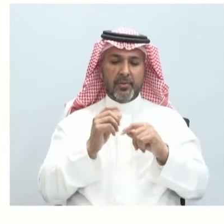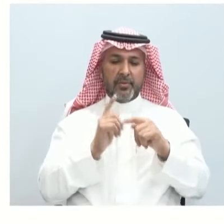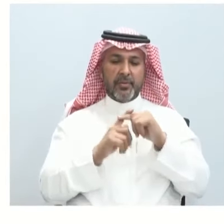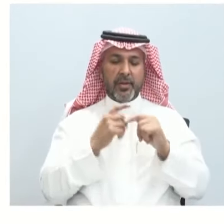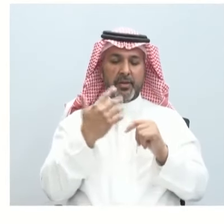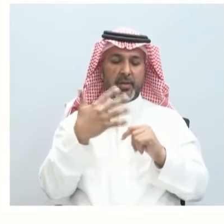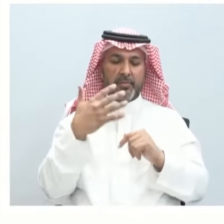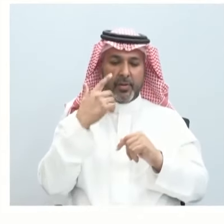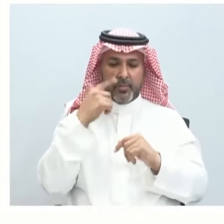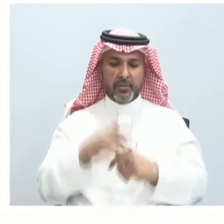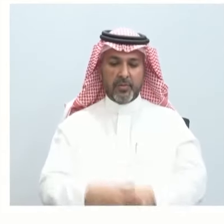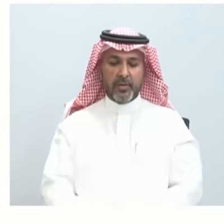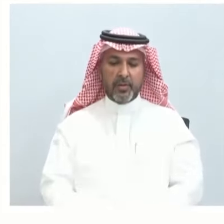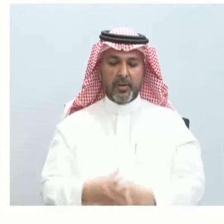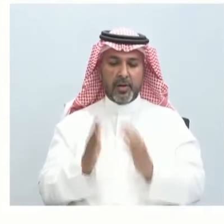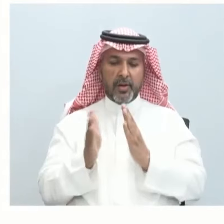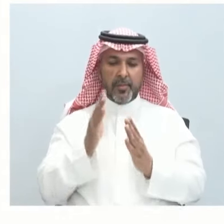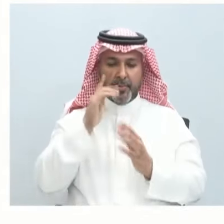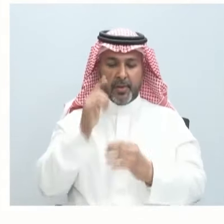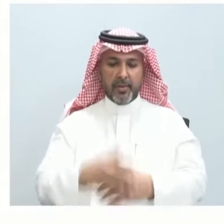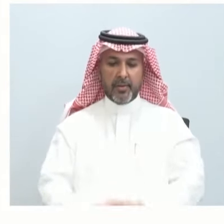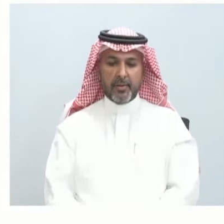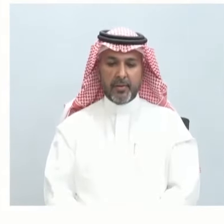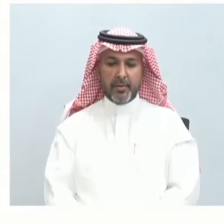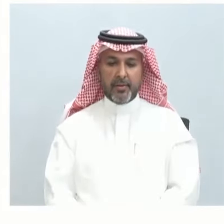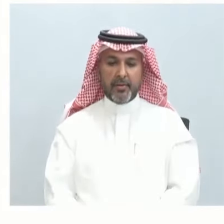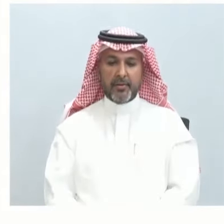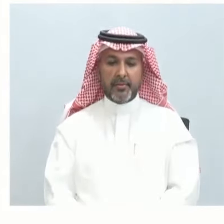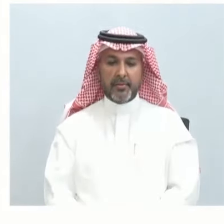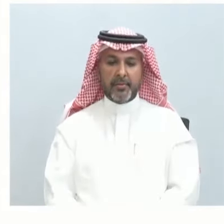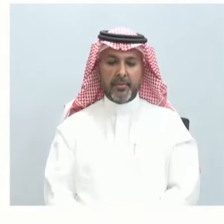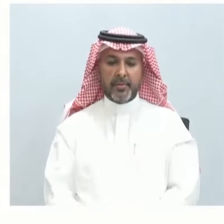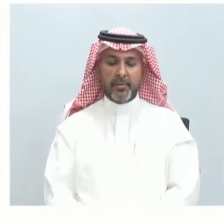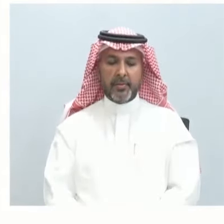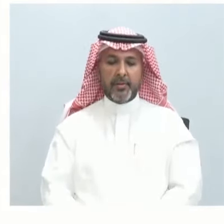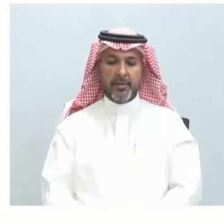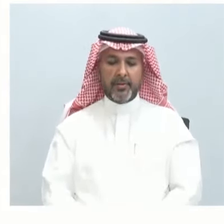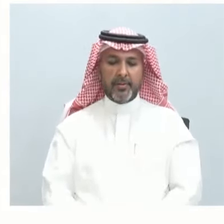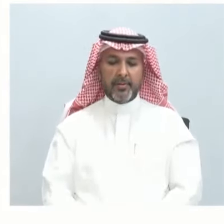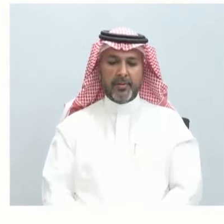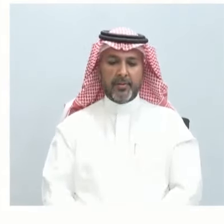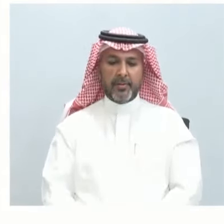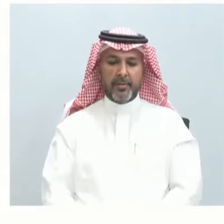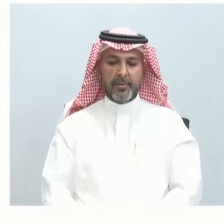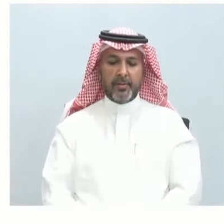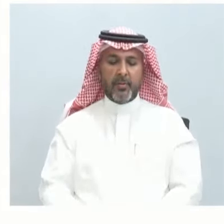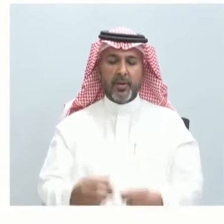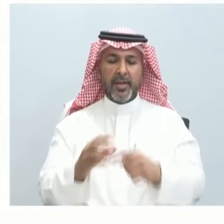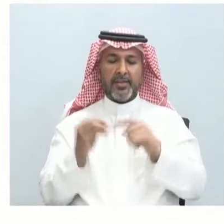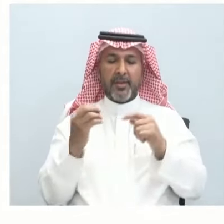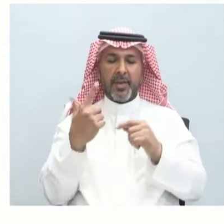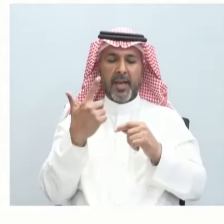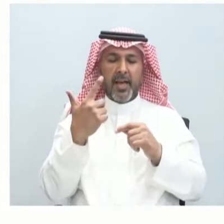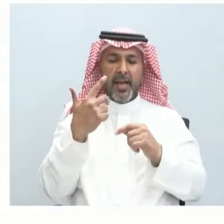نقوم بجمع هنا نجمع 7,000 بالطرف الايمن ونجمع 7000